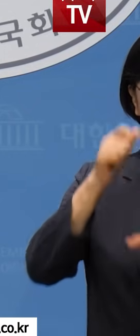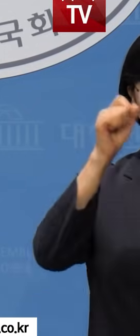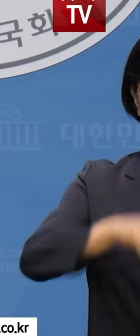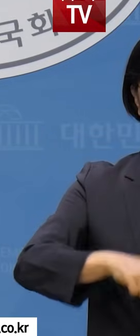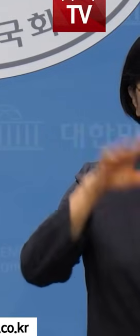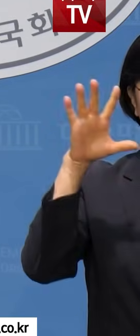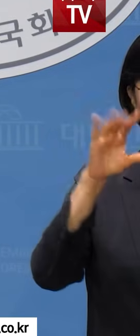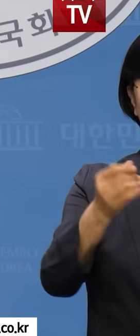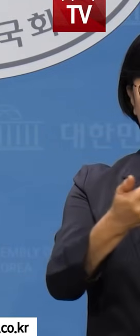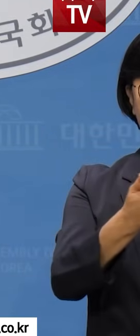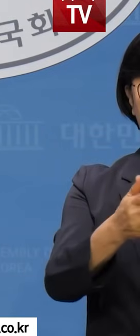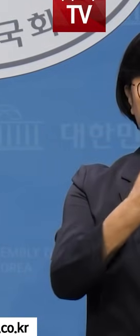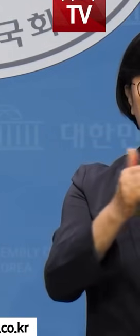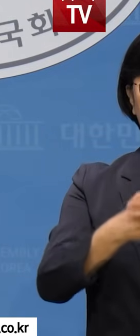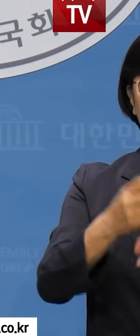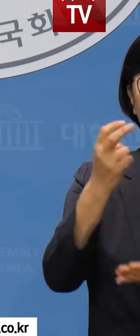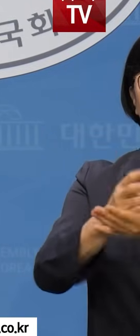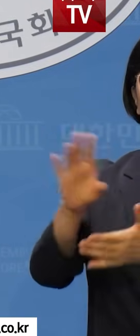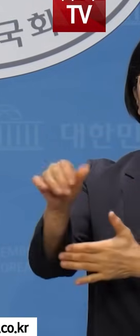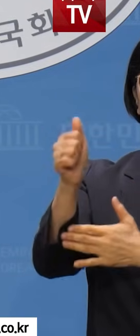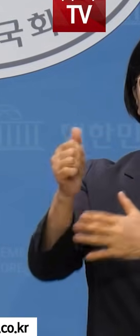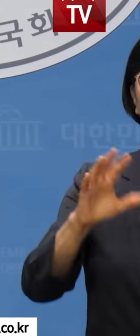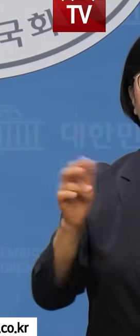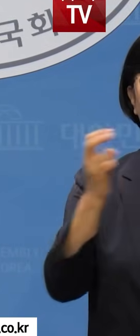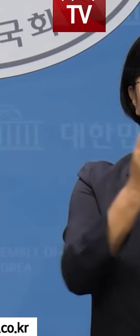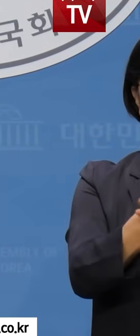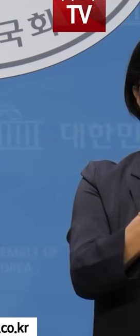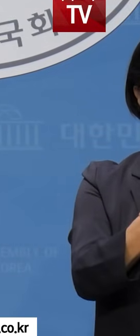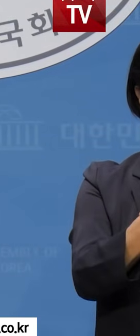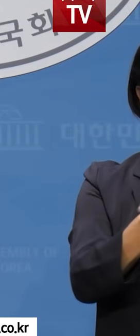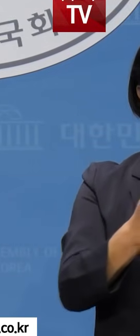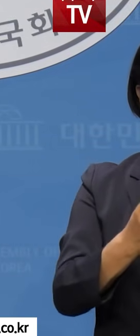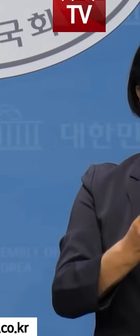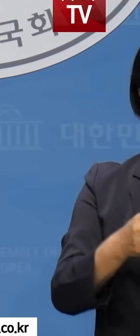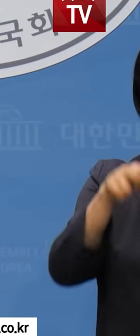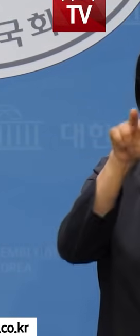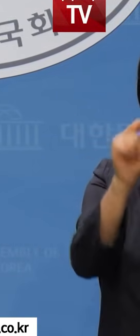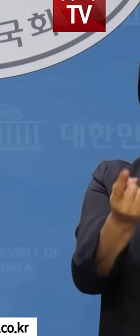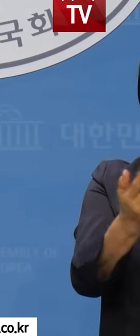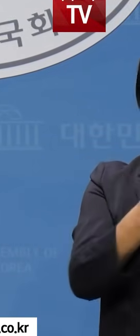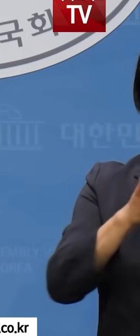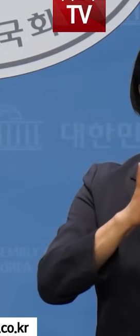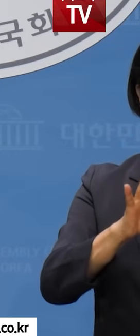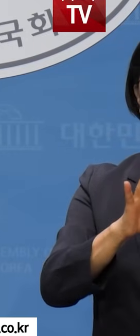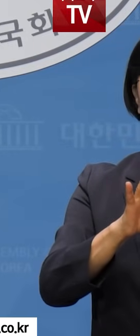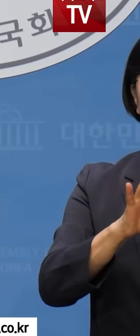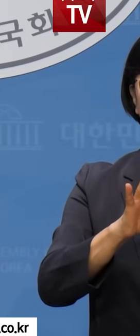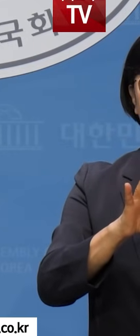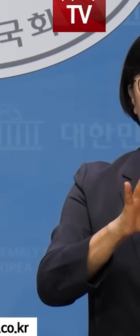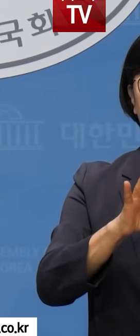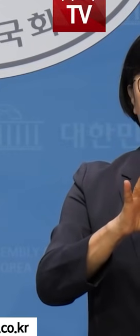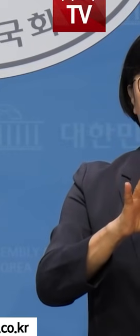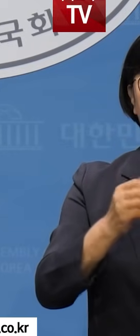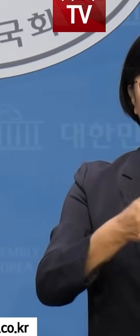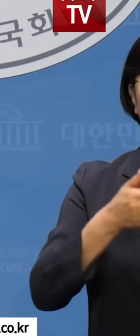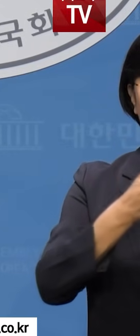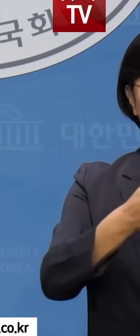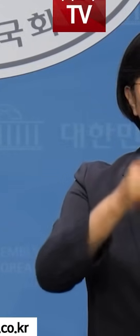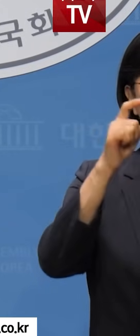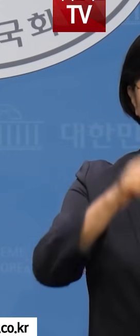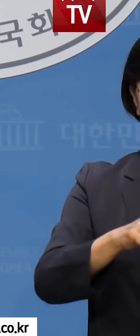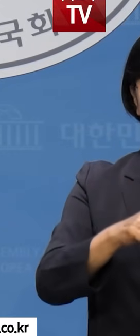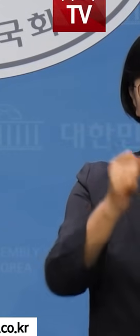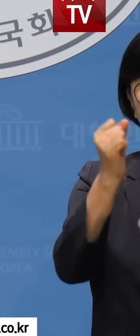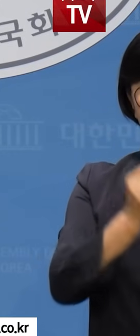체포동의안 사안에 대해 법무부 장관들이 국회법 제93조에 의해서 제안자가 그